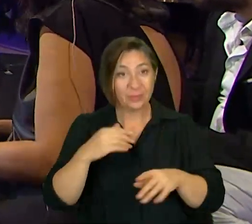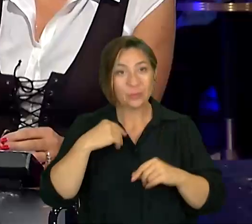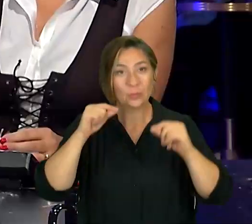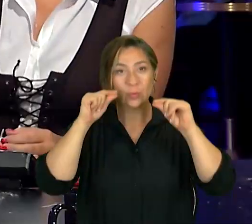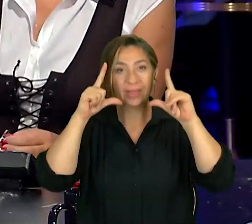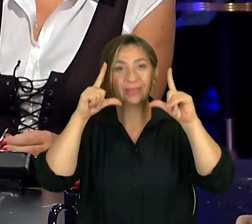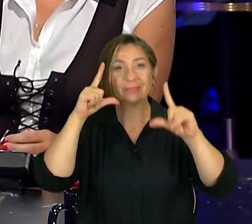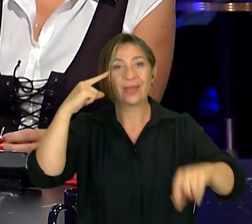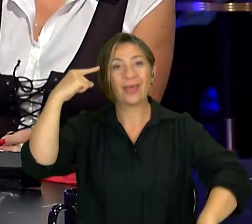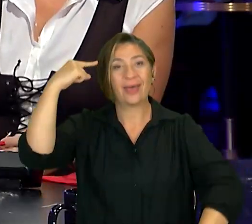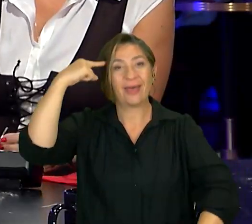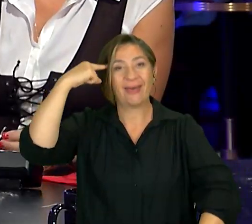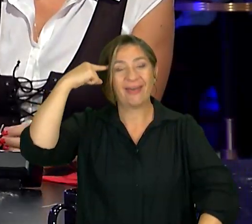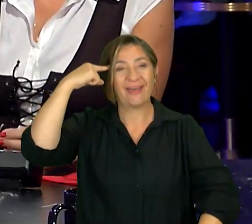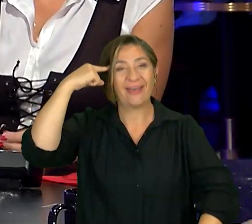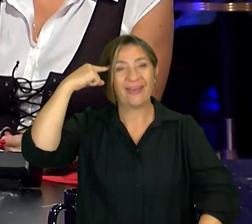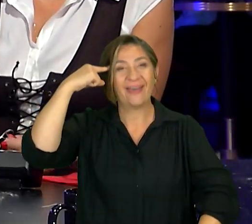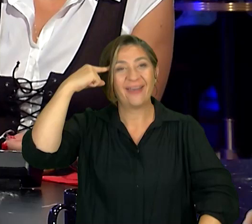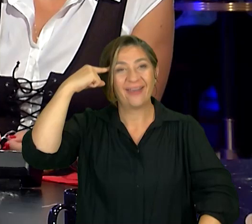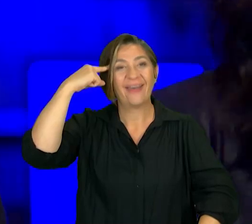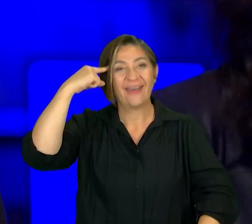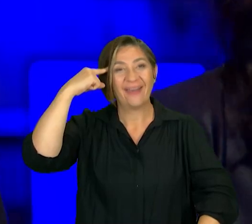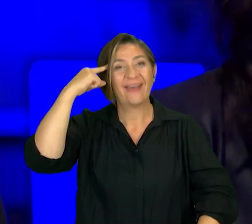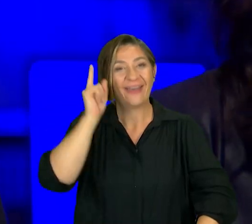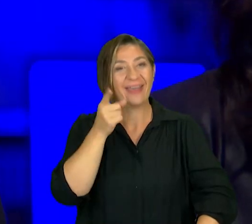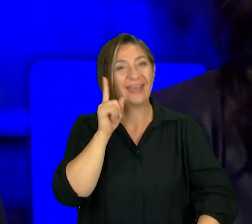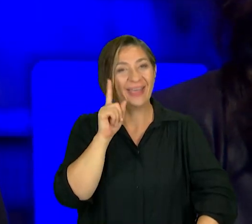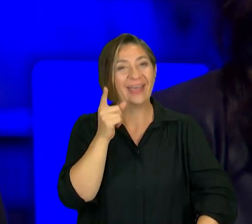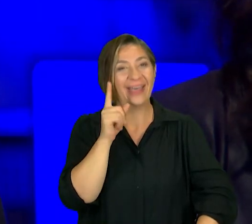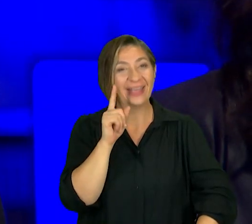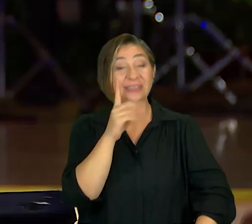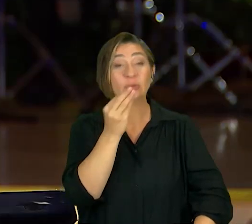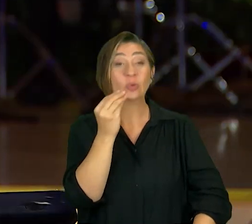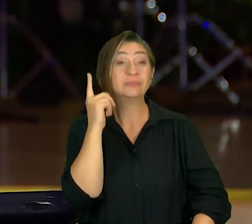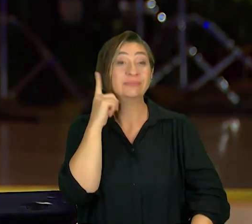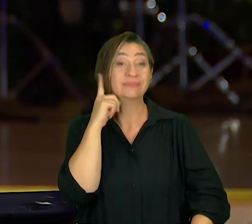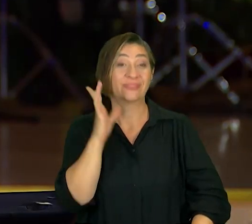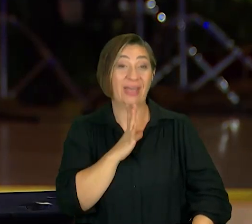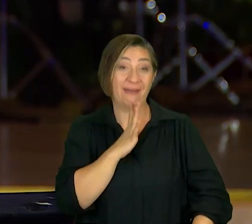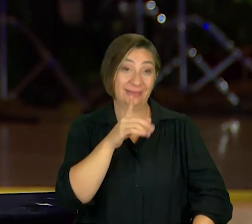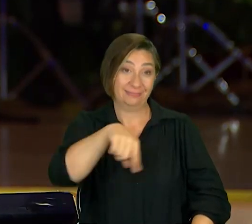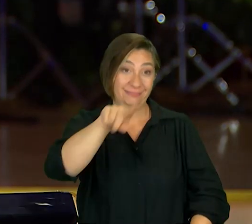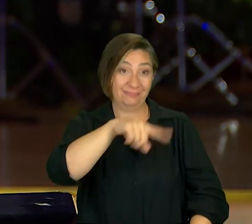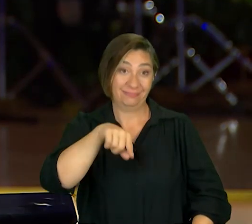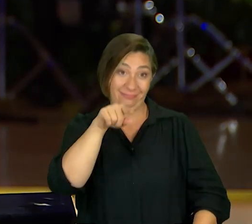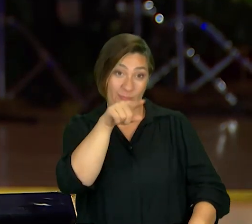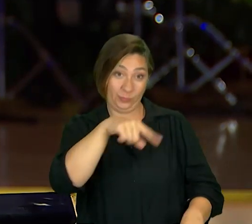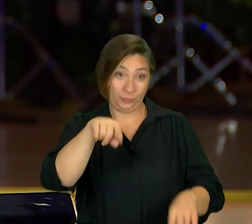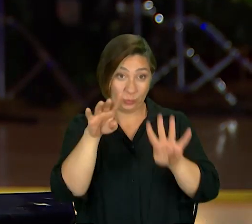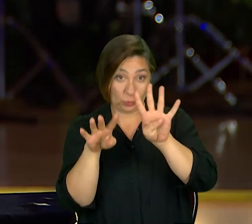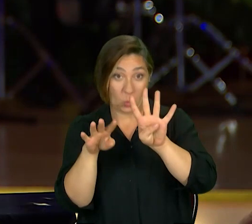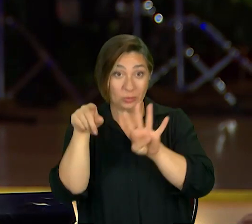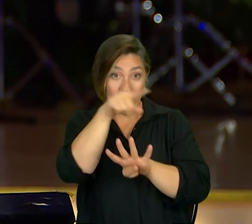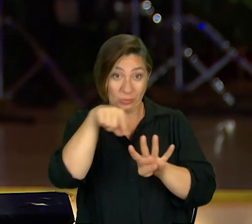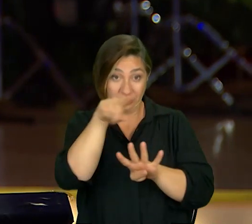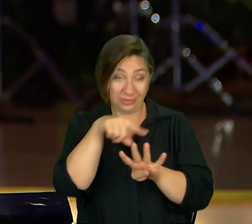uyandım mevzuya. Yani olay oydu. Şimdi sizde çok star var. Burada, buradaki bu